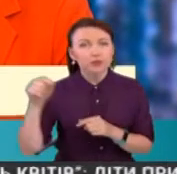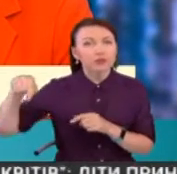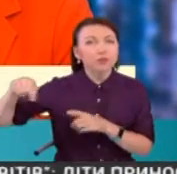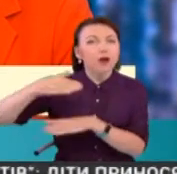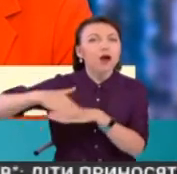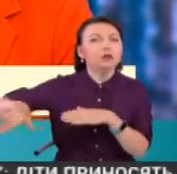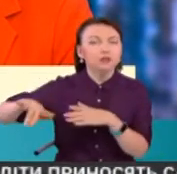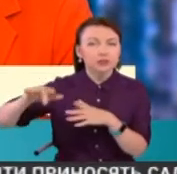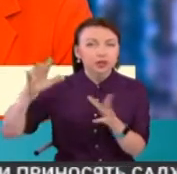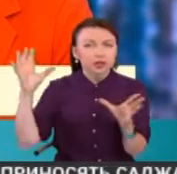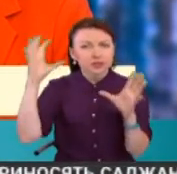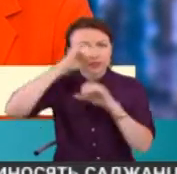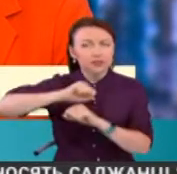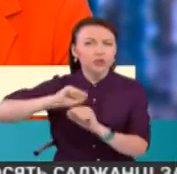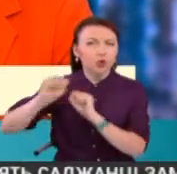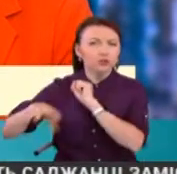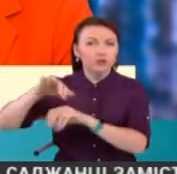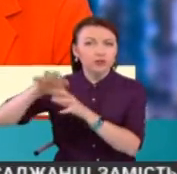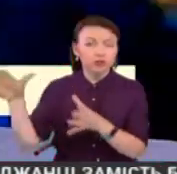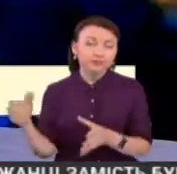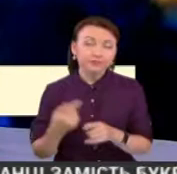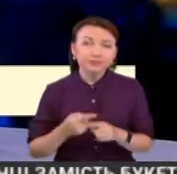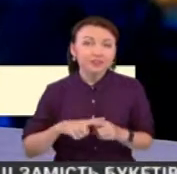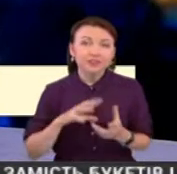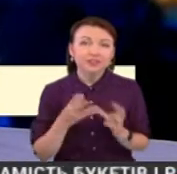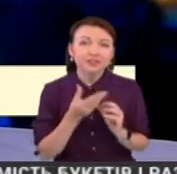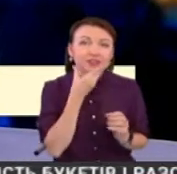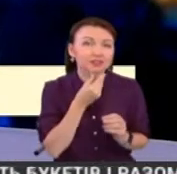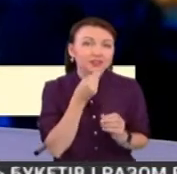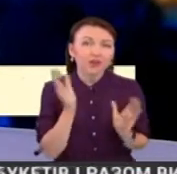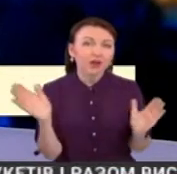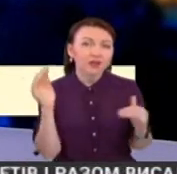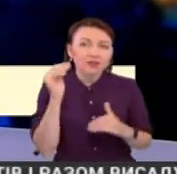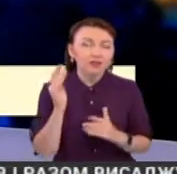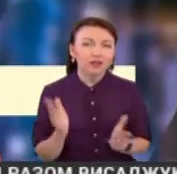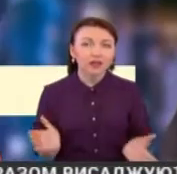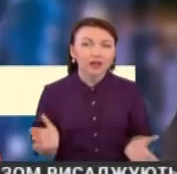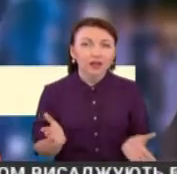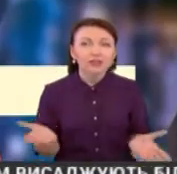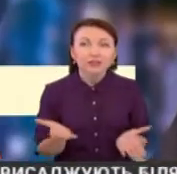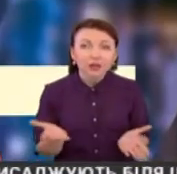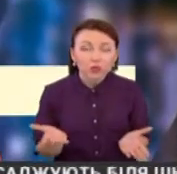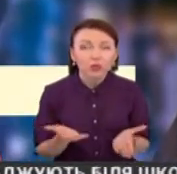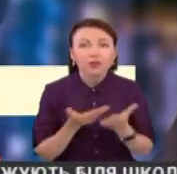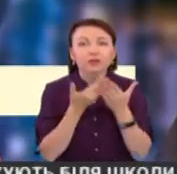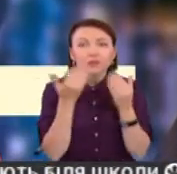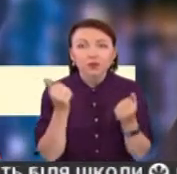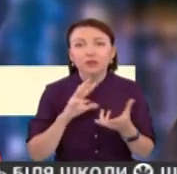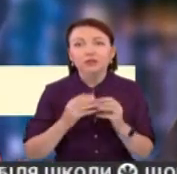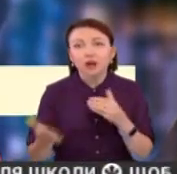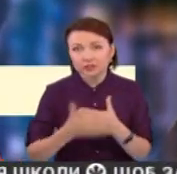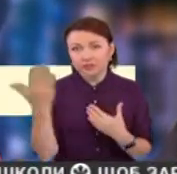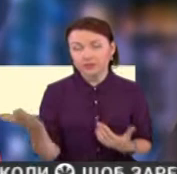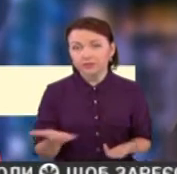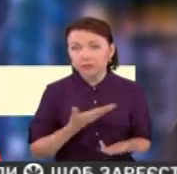стихійного звалища. Але все це, так би мовити, красива картинка, за якою нема наслідків. В